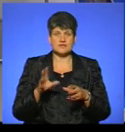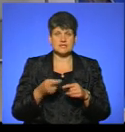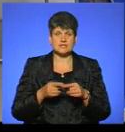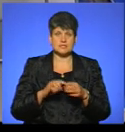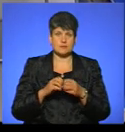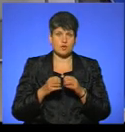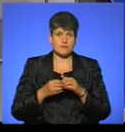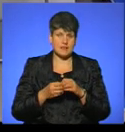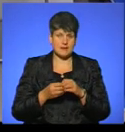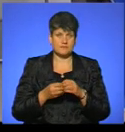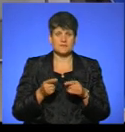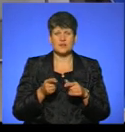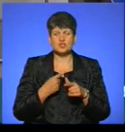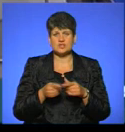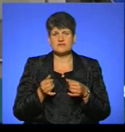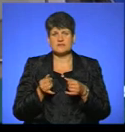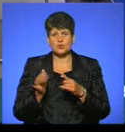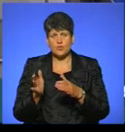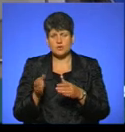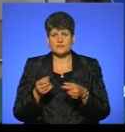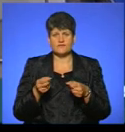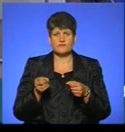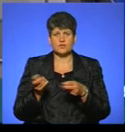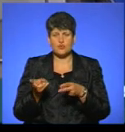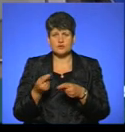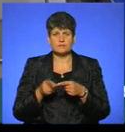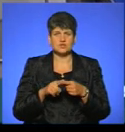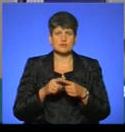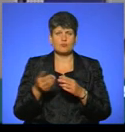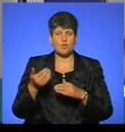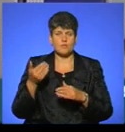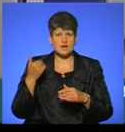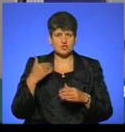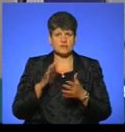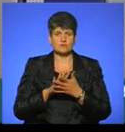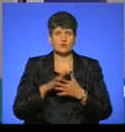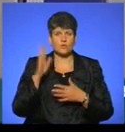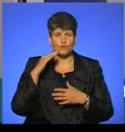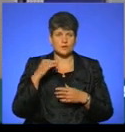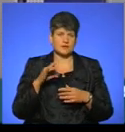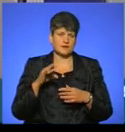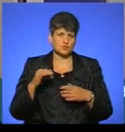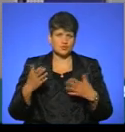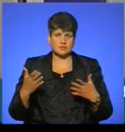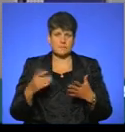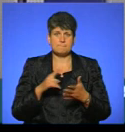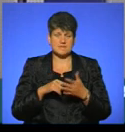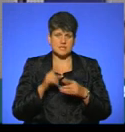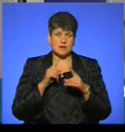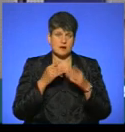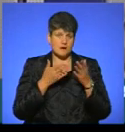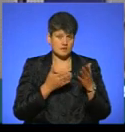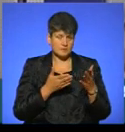чи то з відходами, чи то з попередженням забруднення водних ресурсів. В даному випадку міська рада. Міська рада